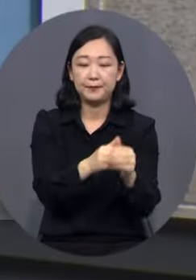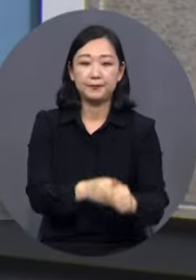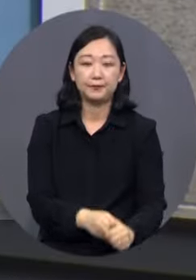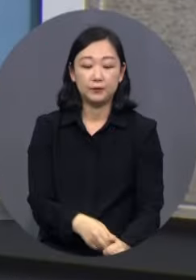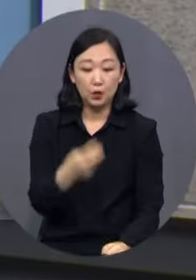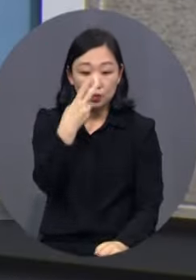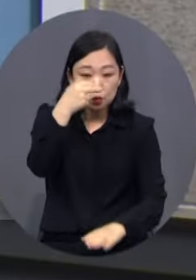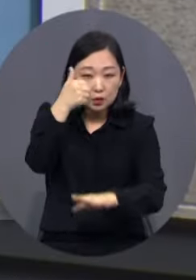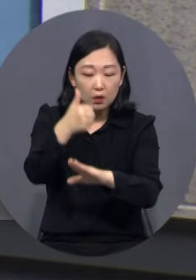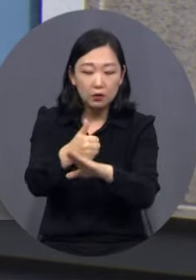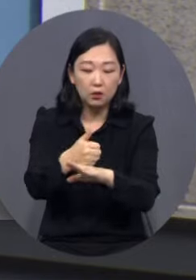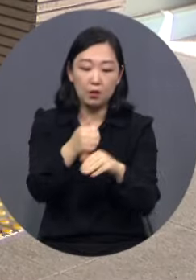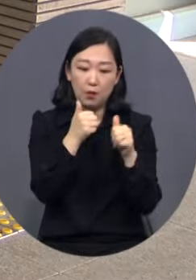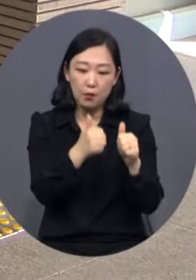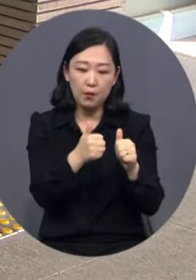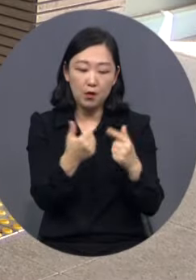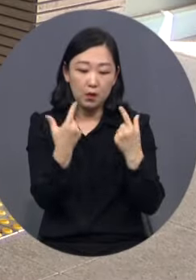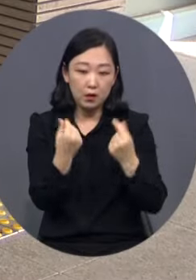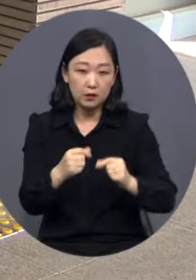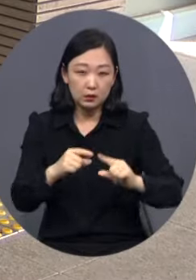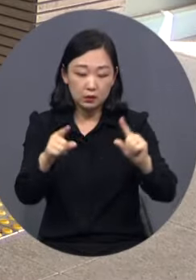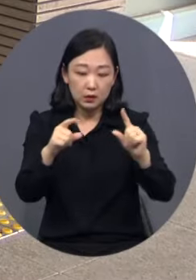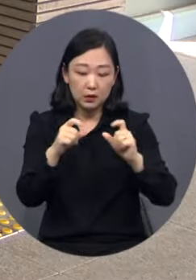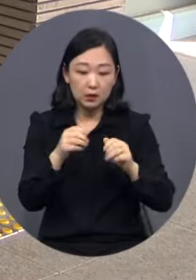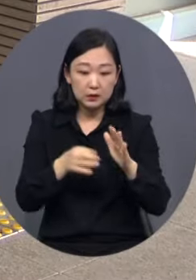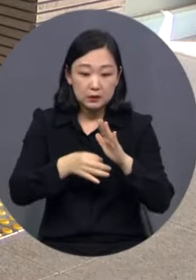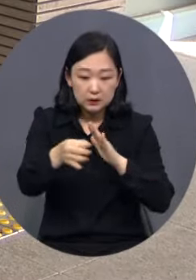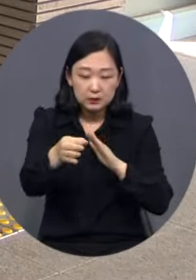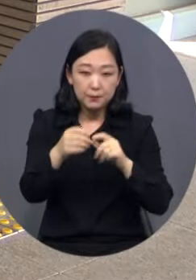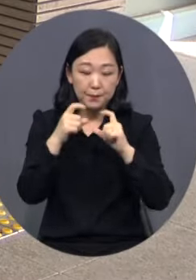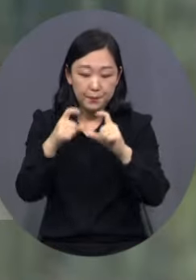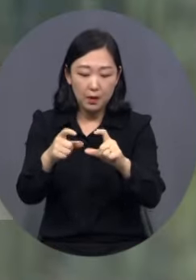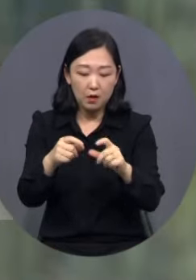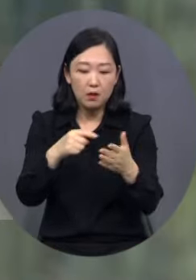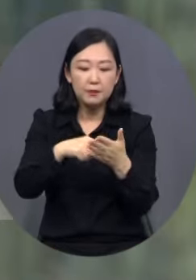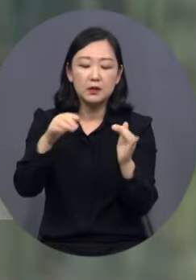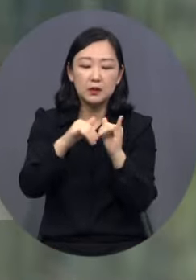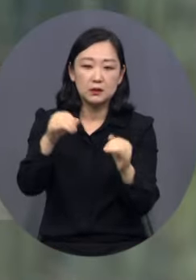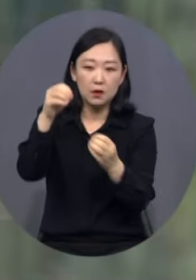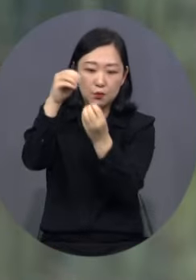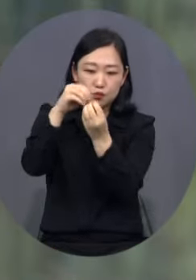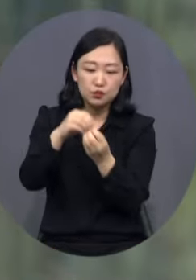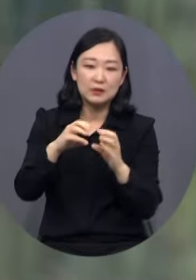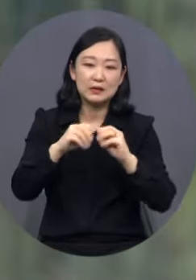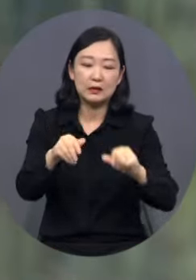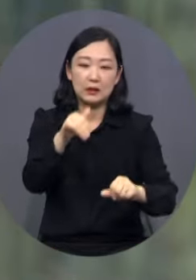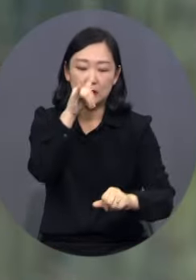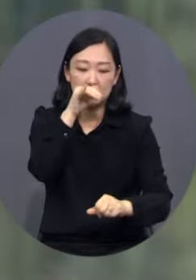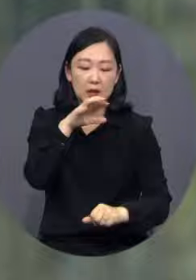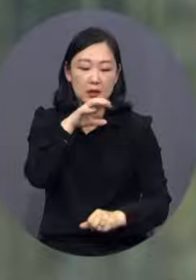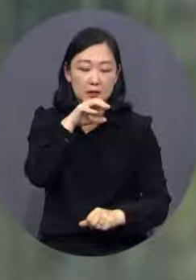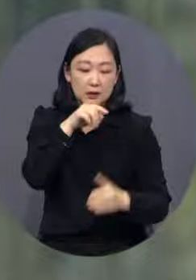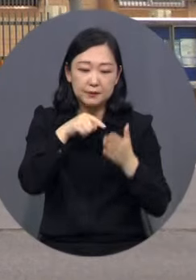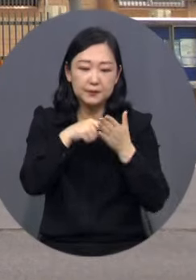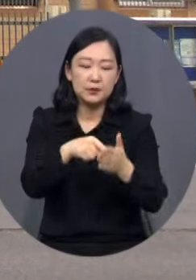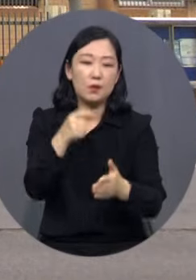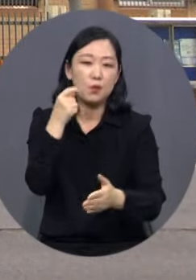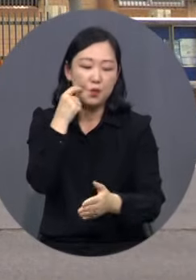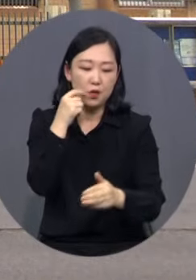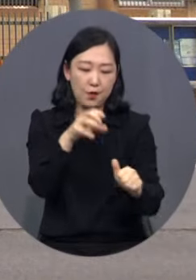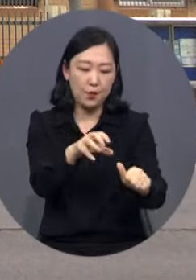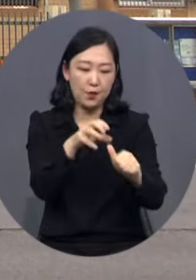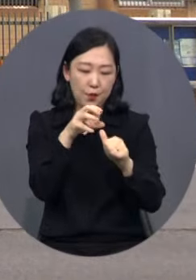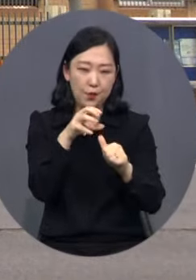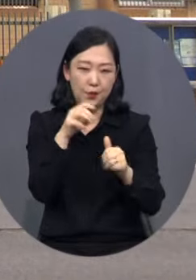경찰조사결과 법원은 같은 해 지급 명령을 내렸는데 피해자가 려은 있이 신청을 할 수 없는 점을 노린